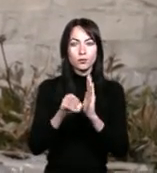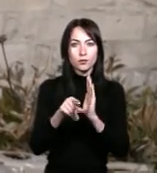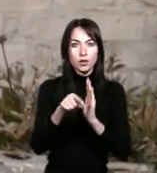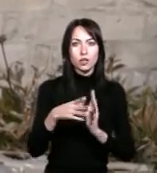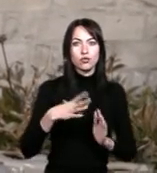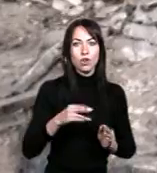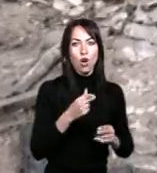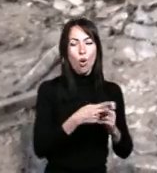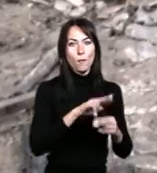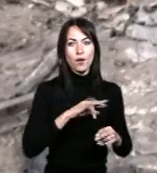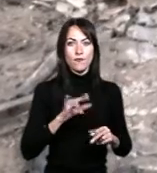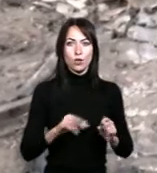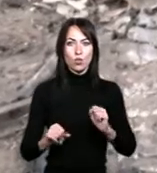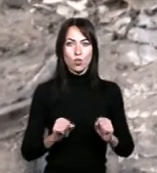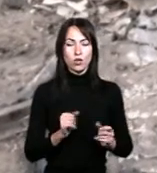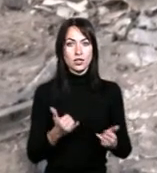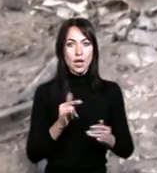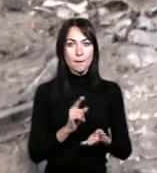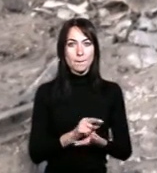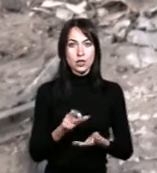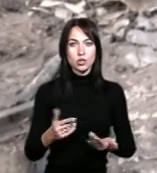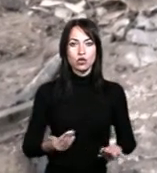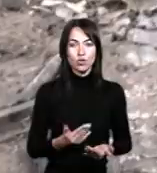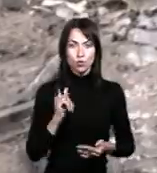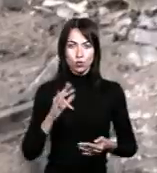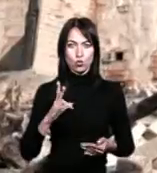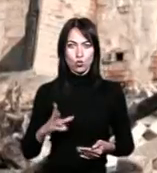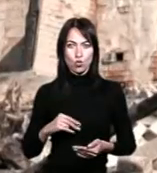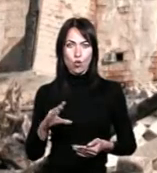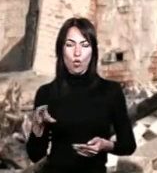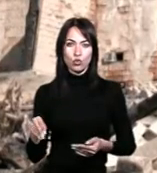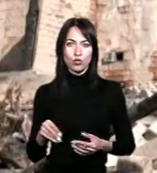на компенсацію від урядовців. Зараз пенсіонери живуть у дочки.